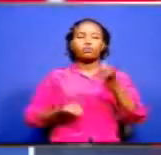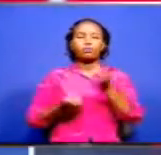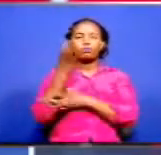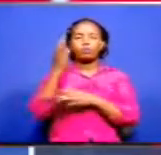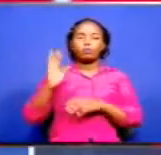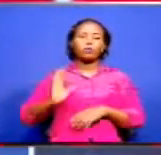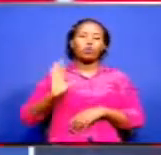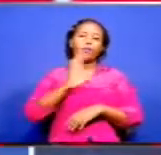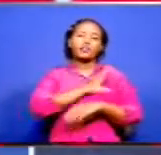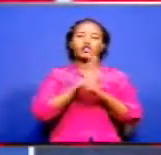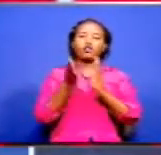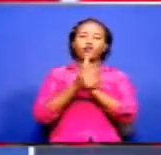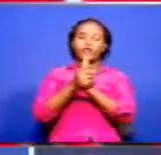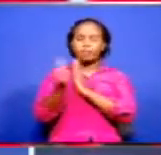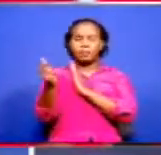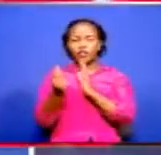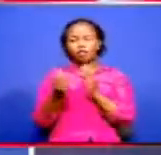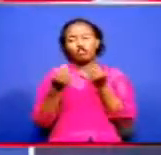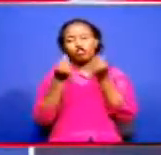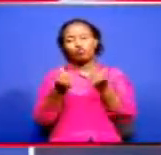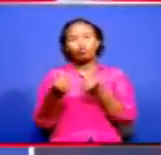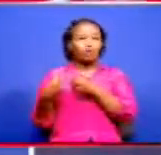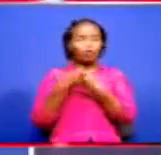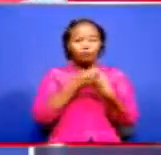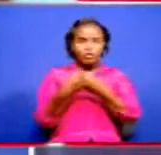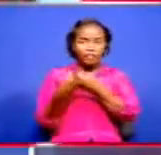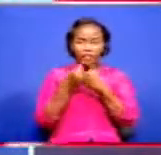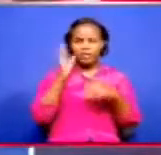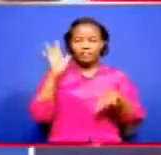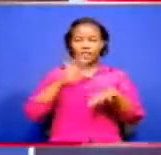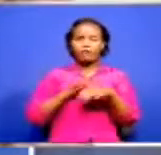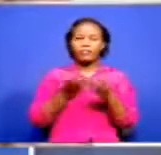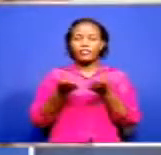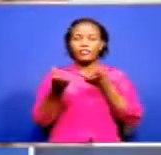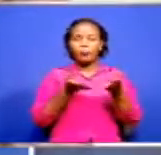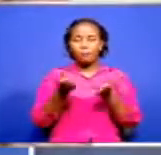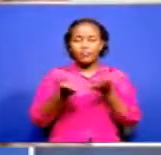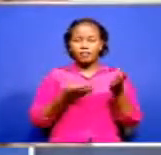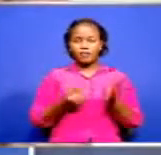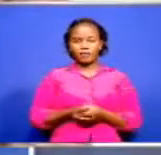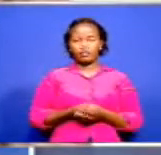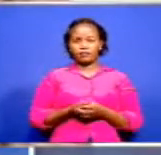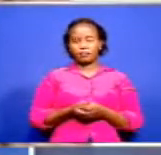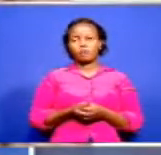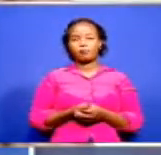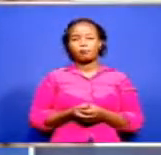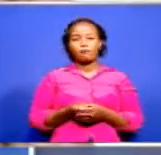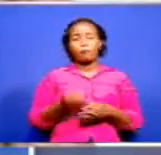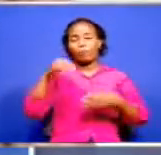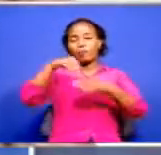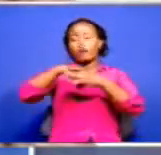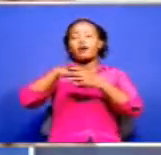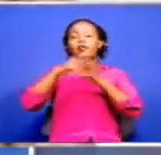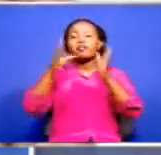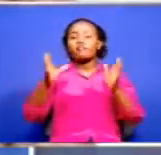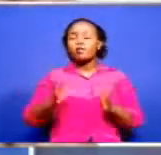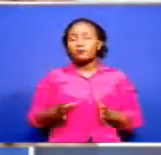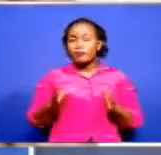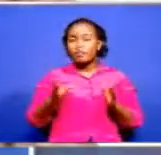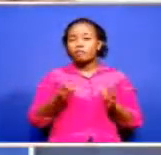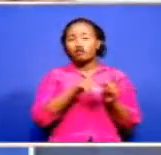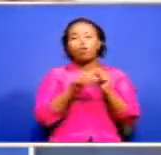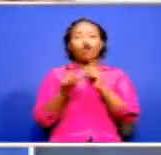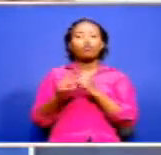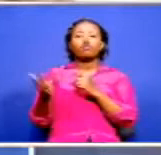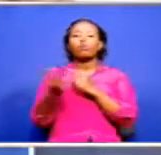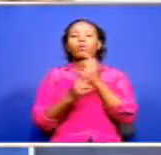ushirikiano ili kukabiliana na changamoto zinazoathiri uchumi na biashara. Mbali na uwekezaji, nchi zetu mbili pia ni wadau wakubwa